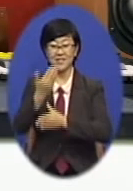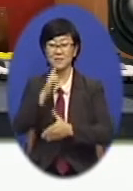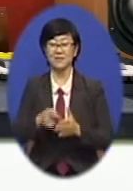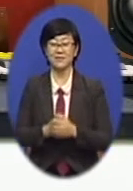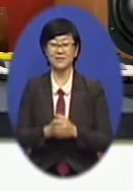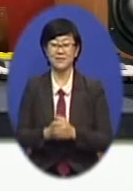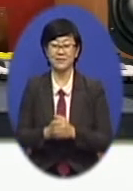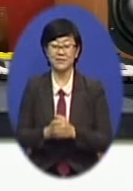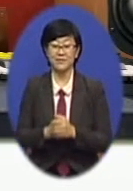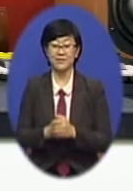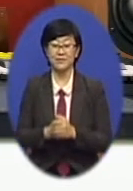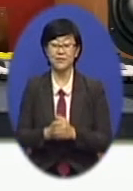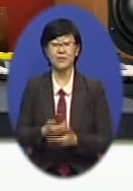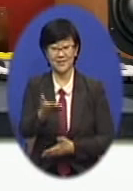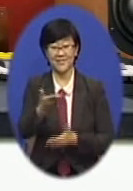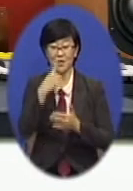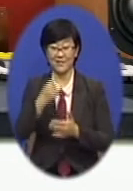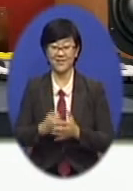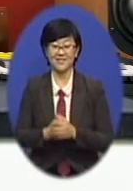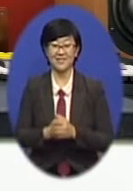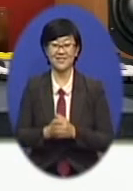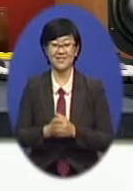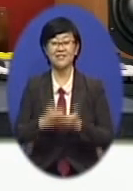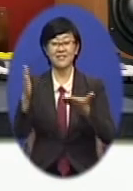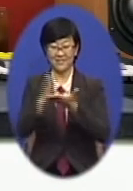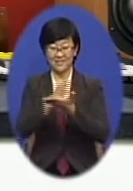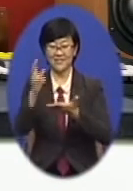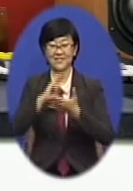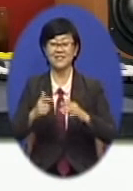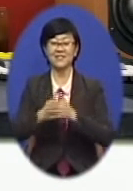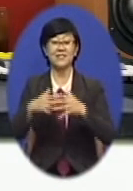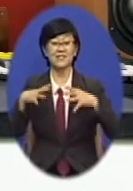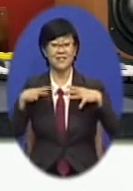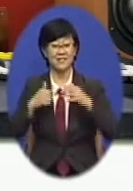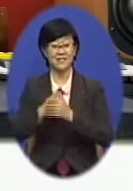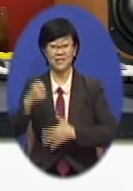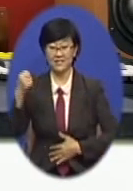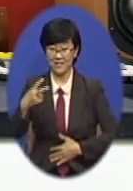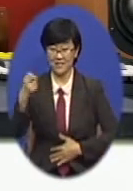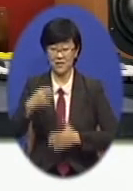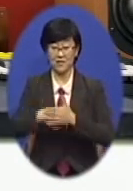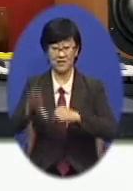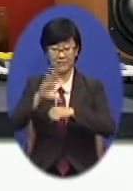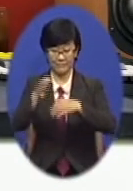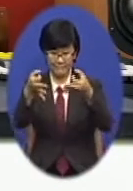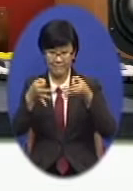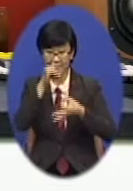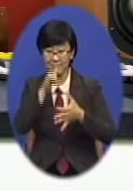네. 우리 어정숙 어머니는 네. 나눔 노래자랑을 자주 이렇게 방송을